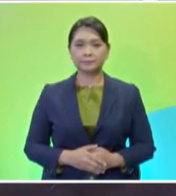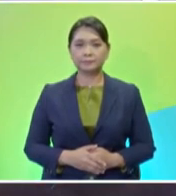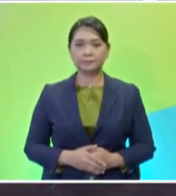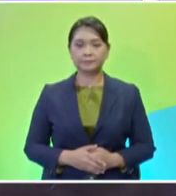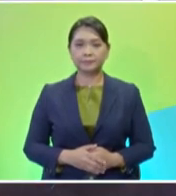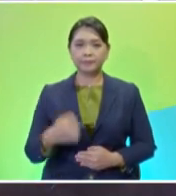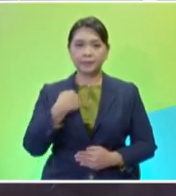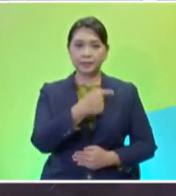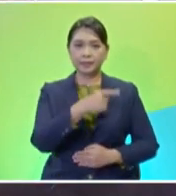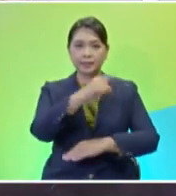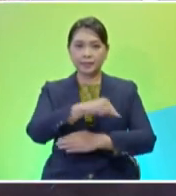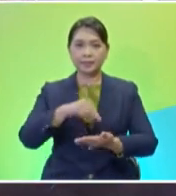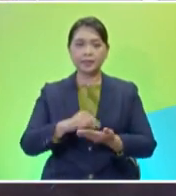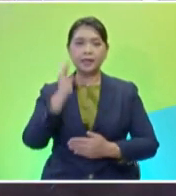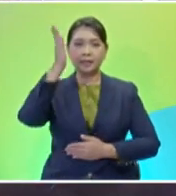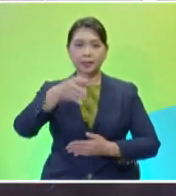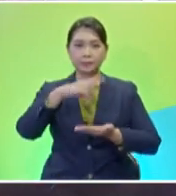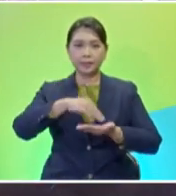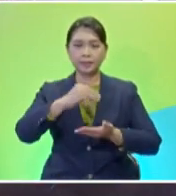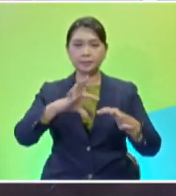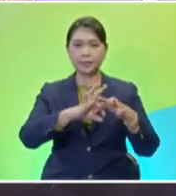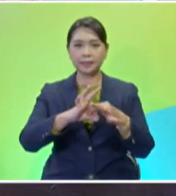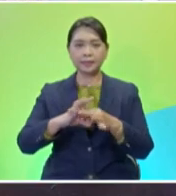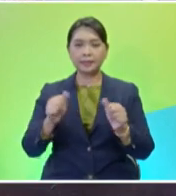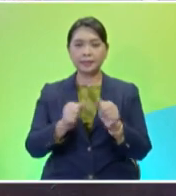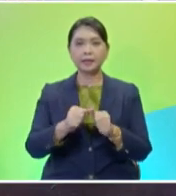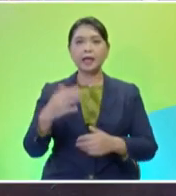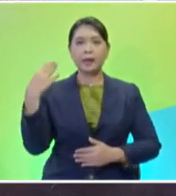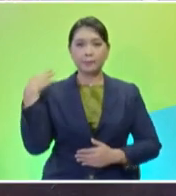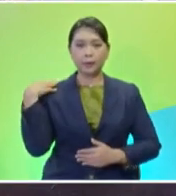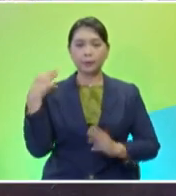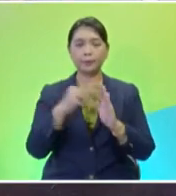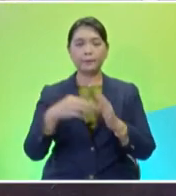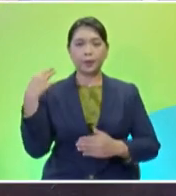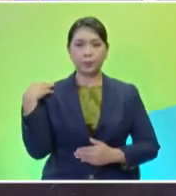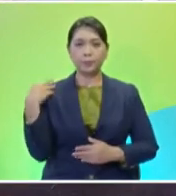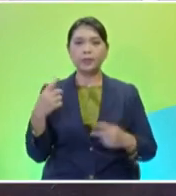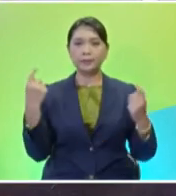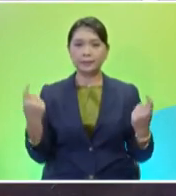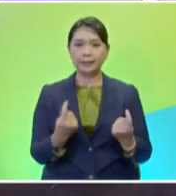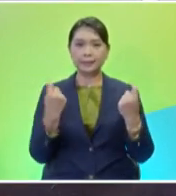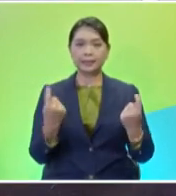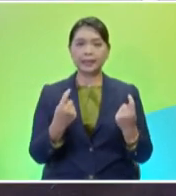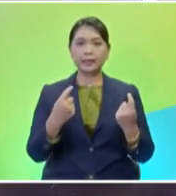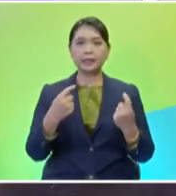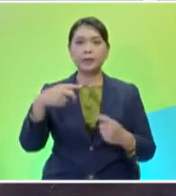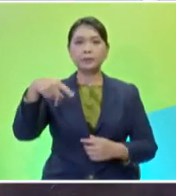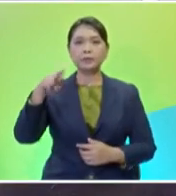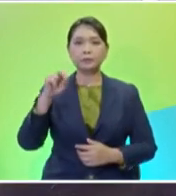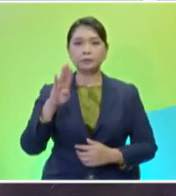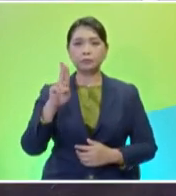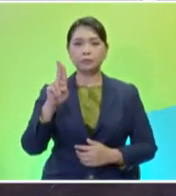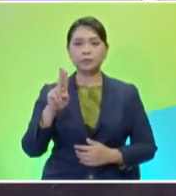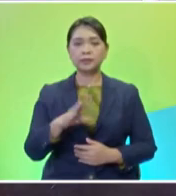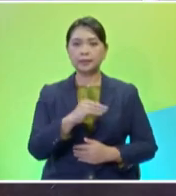kita hari ini akan belajar berkaitan dengan topik bahu membahu meraih kain Prabu jadi tanda pembelajaran